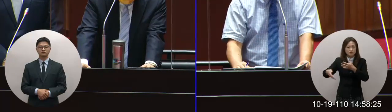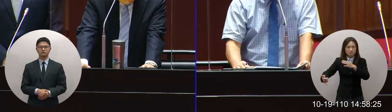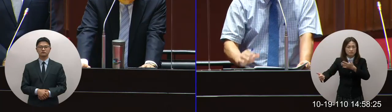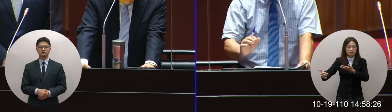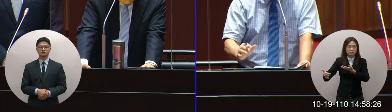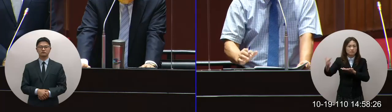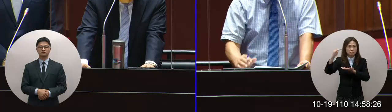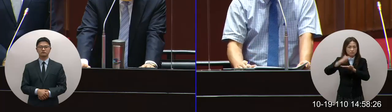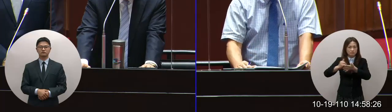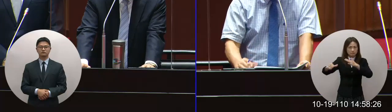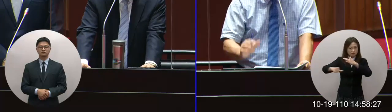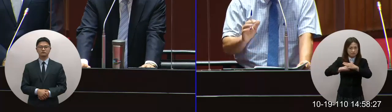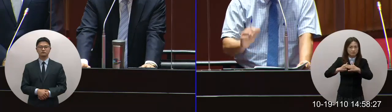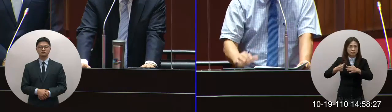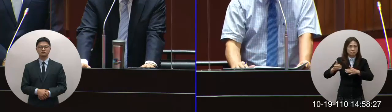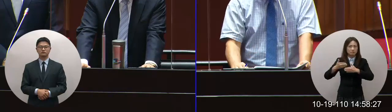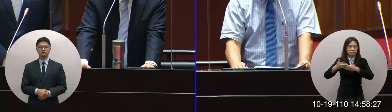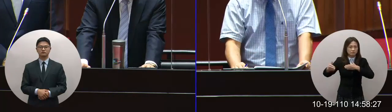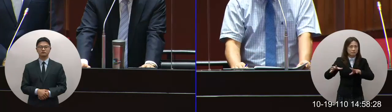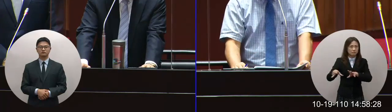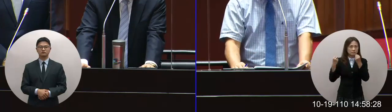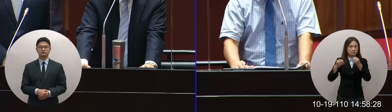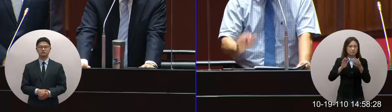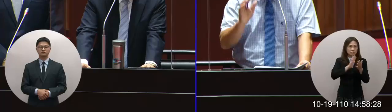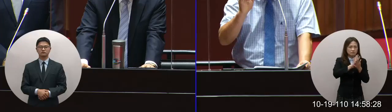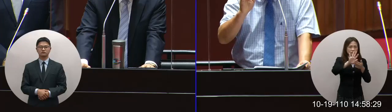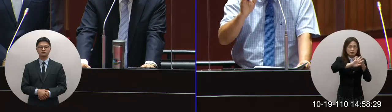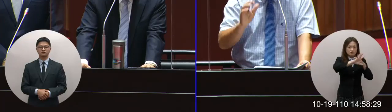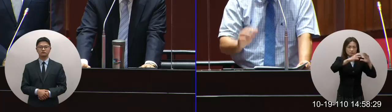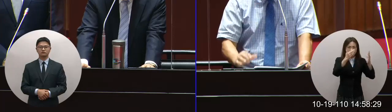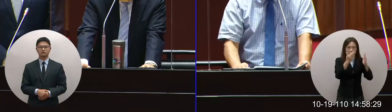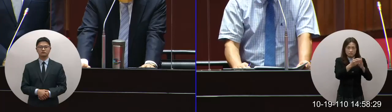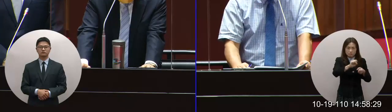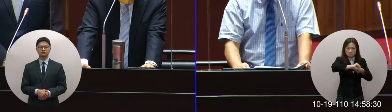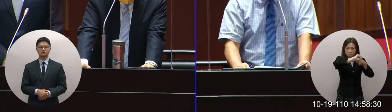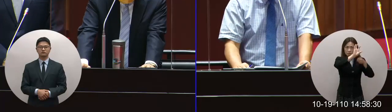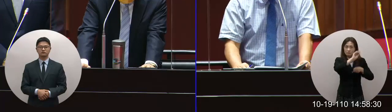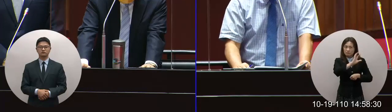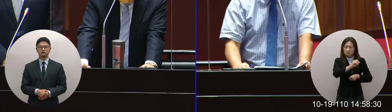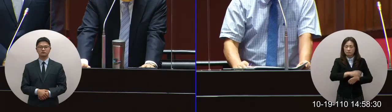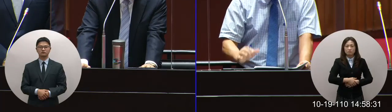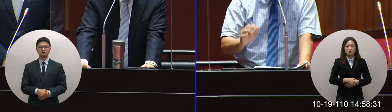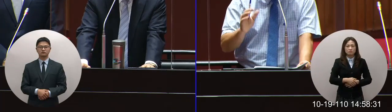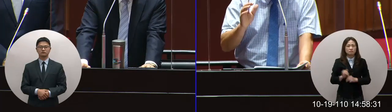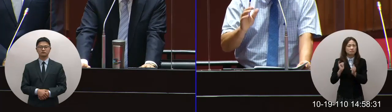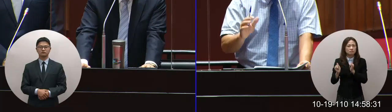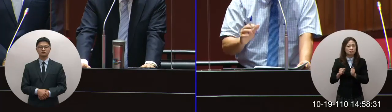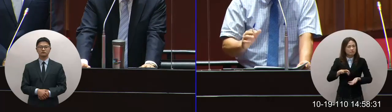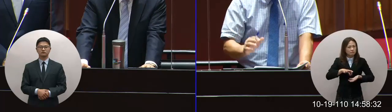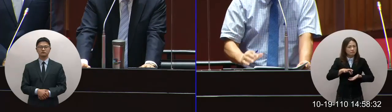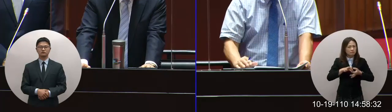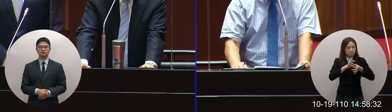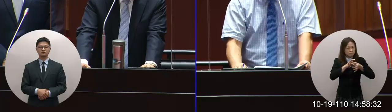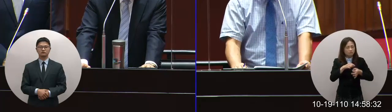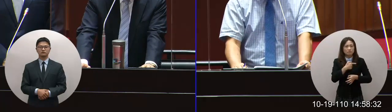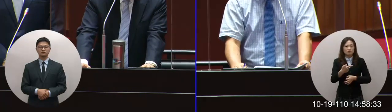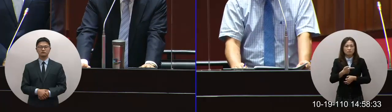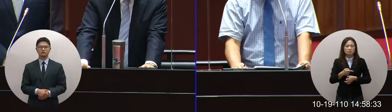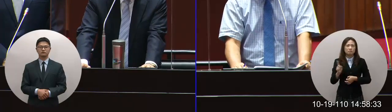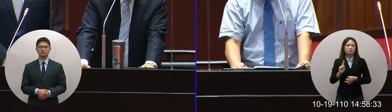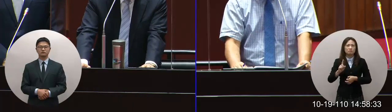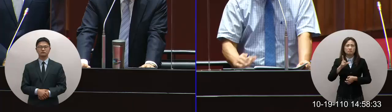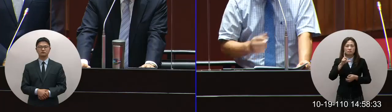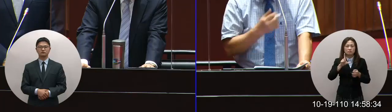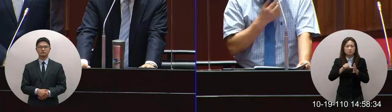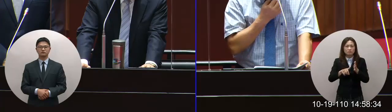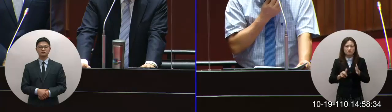会再和哪些国家进行旅游泡泡，我想国人也都很关心，何时能够 回国免隔